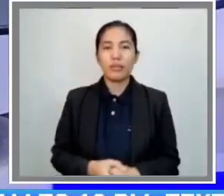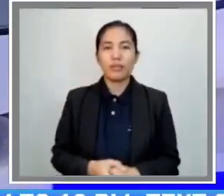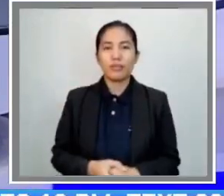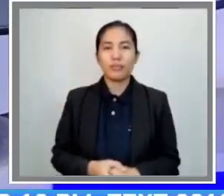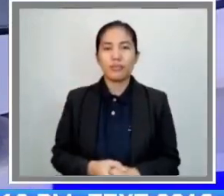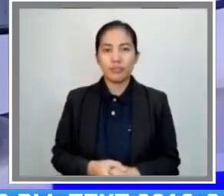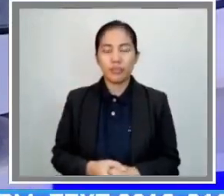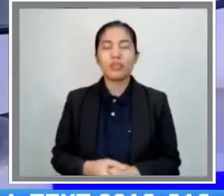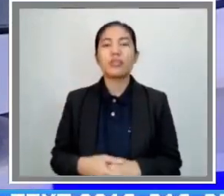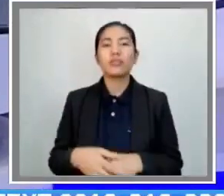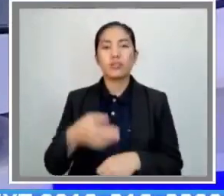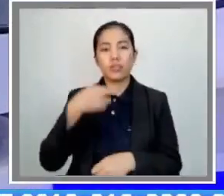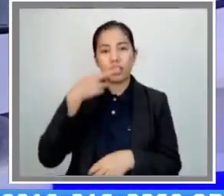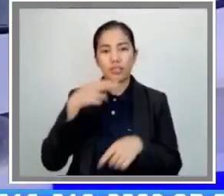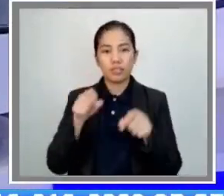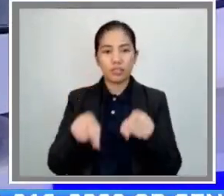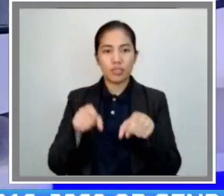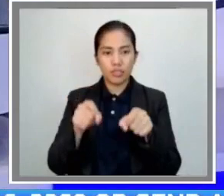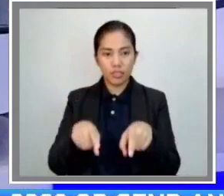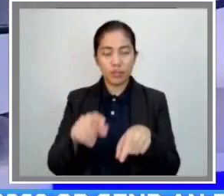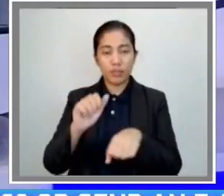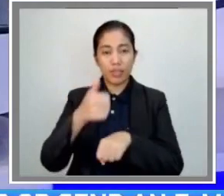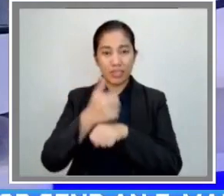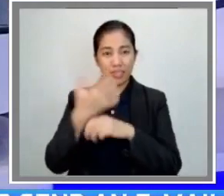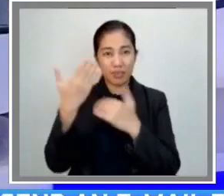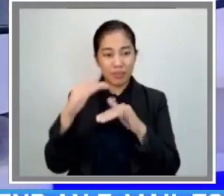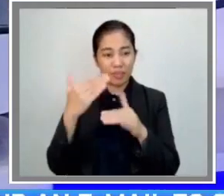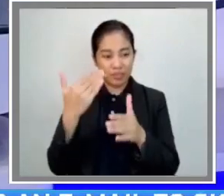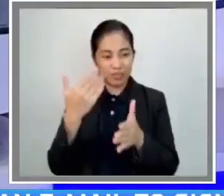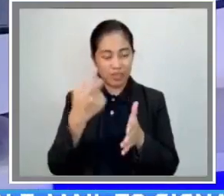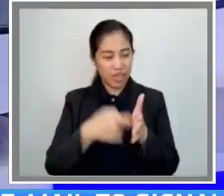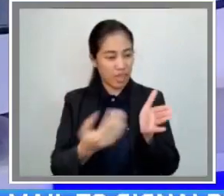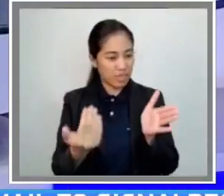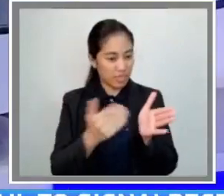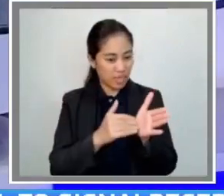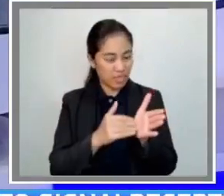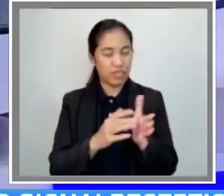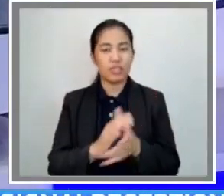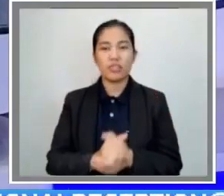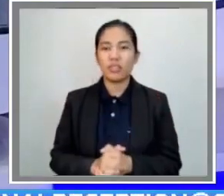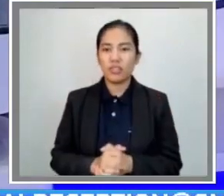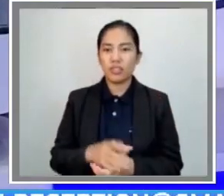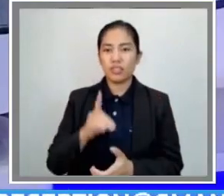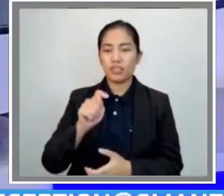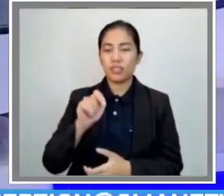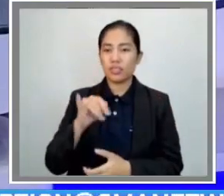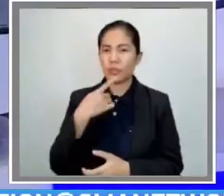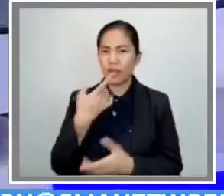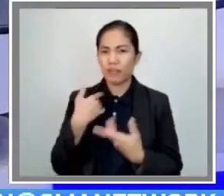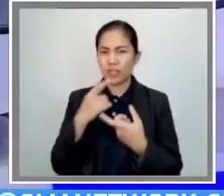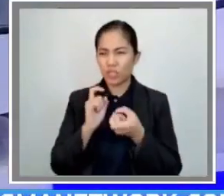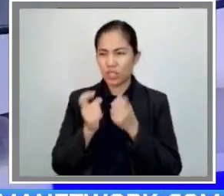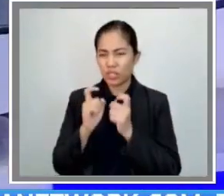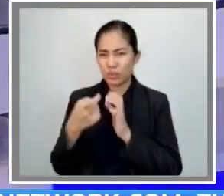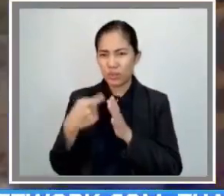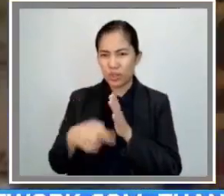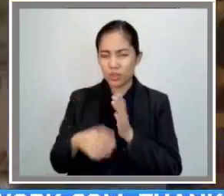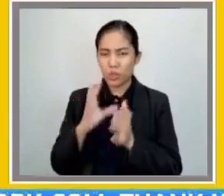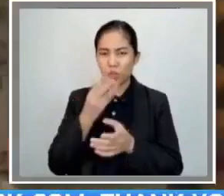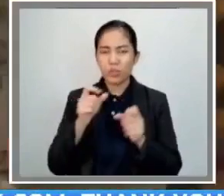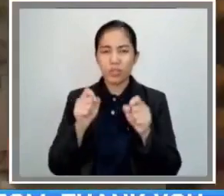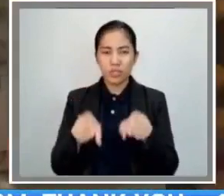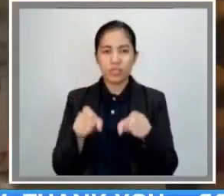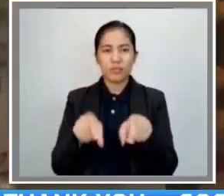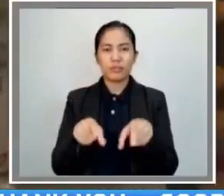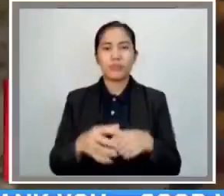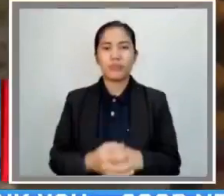cap na, meron na naman. Oo nga, may sumbong kasi sa DTI ang na nagpapalit-palit presyo raw yung ilang nagtitinda ng bigas. At ito ho ang